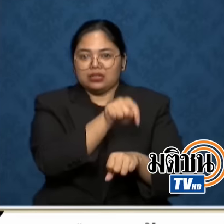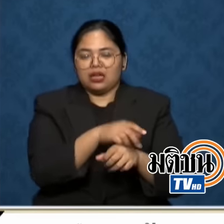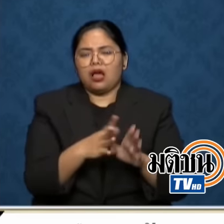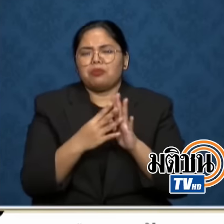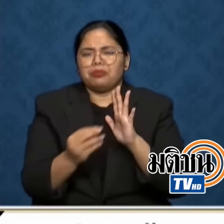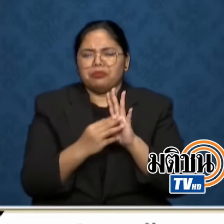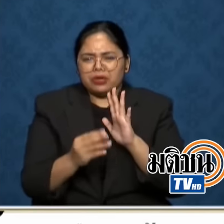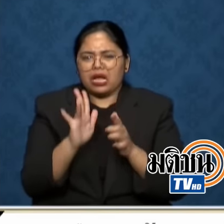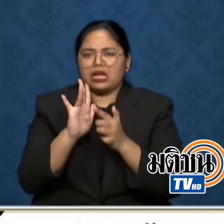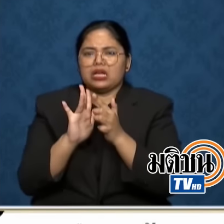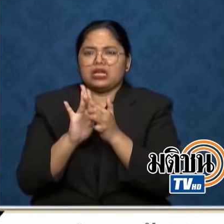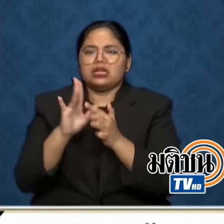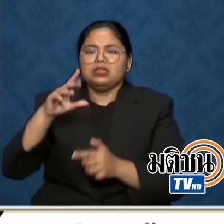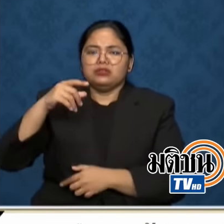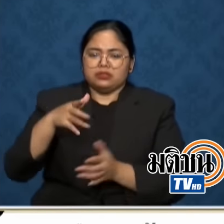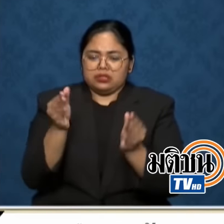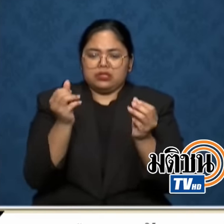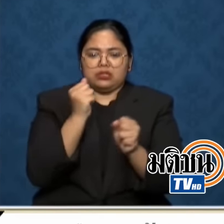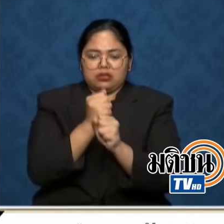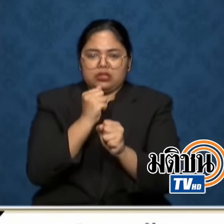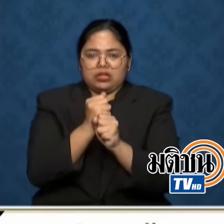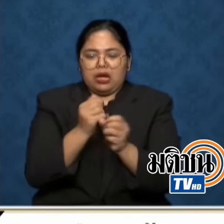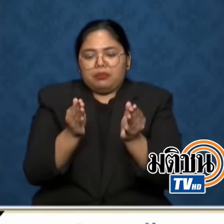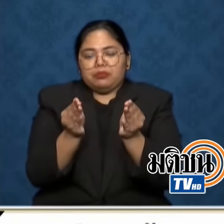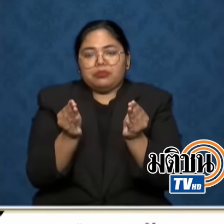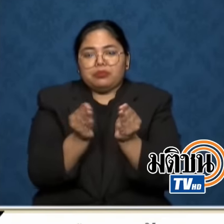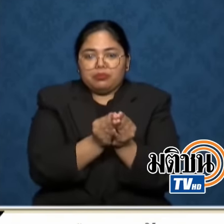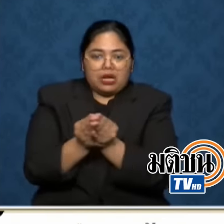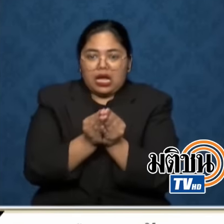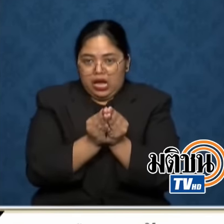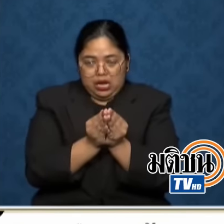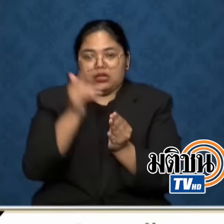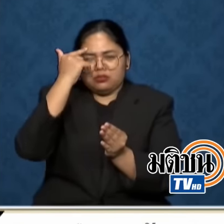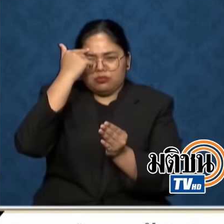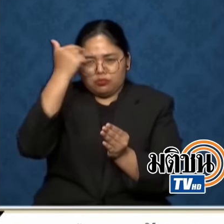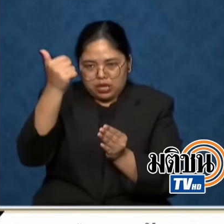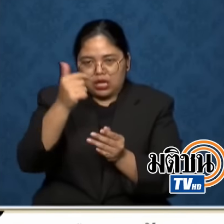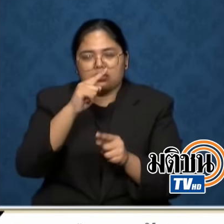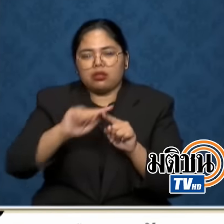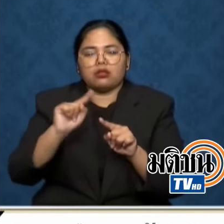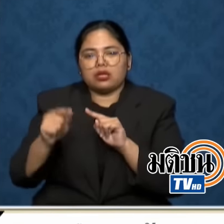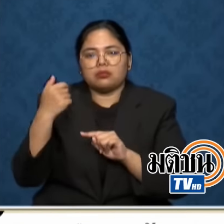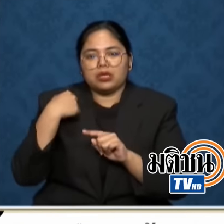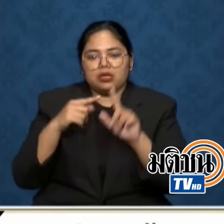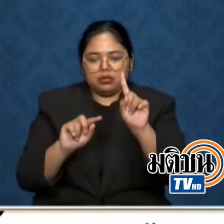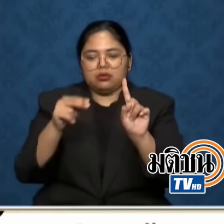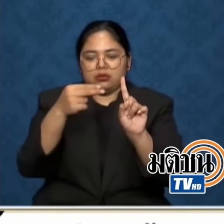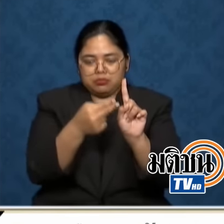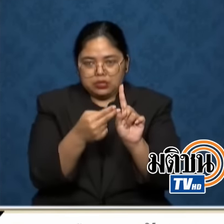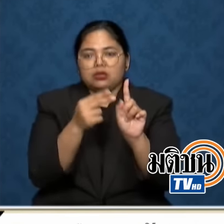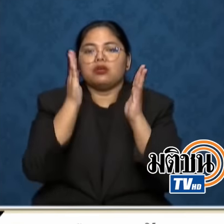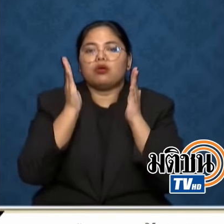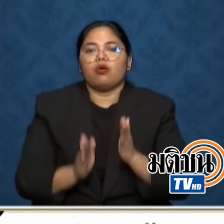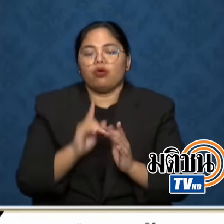อาหารไทย 75,000 คน 75,000 หมู่บ้านภายใน4ปีโดยปีแรกจะทํา 10,000 คนก่อนครับอันนี้ผ